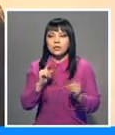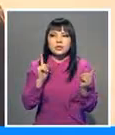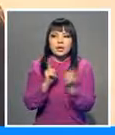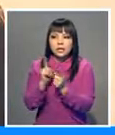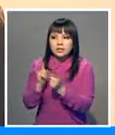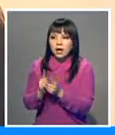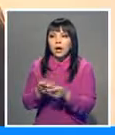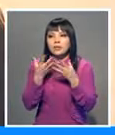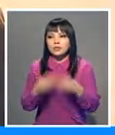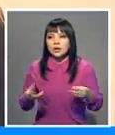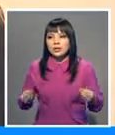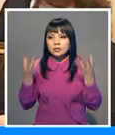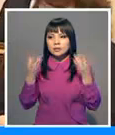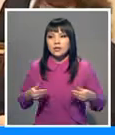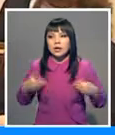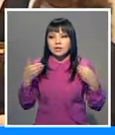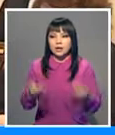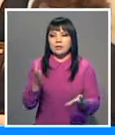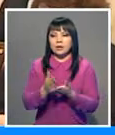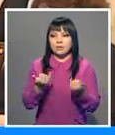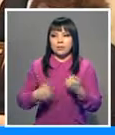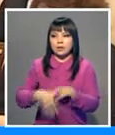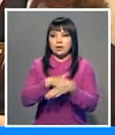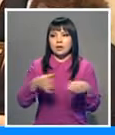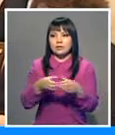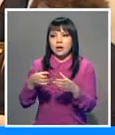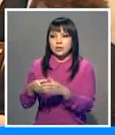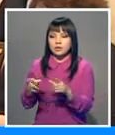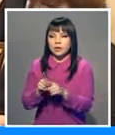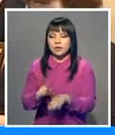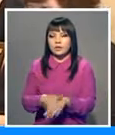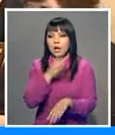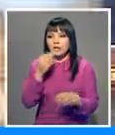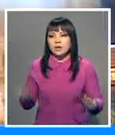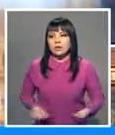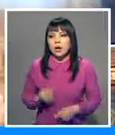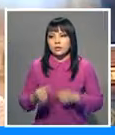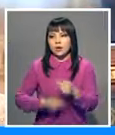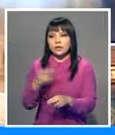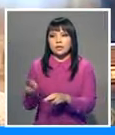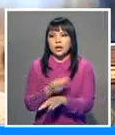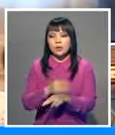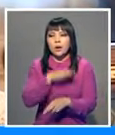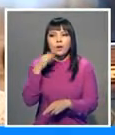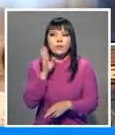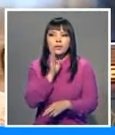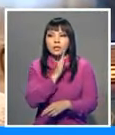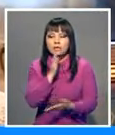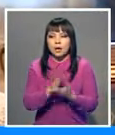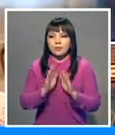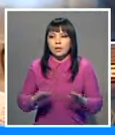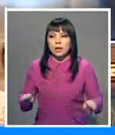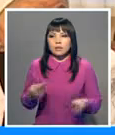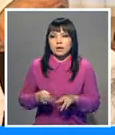оларды көктем мерекесімен құттықтады. Салтанатты жиынға келгендердің арасында өмірін ұрпақ тәрбиесіне арнаған көп балалы аналар да бар.